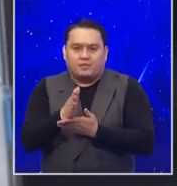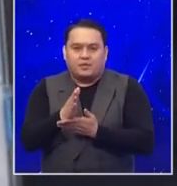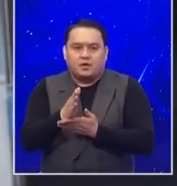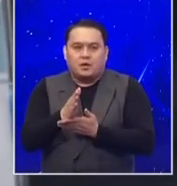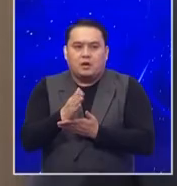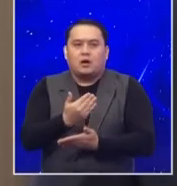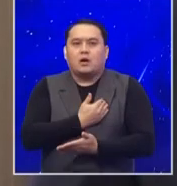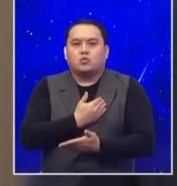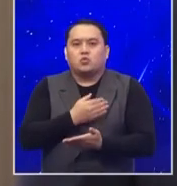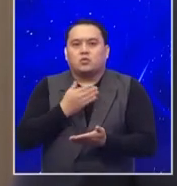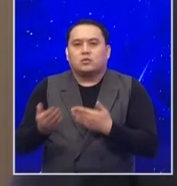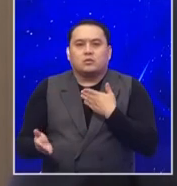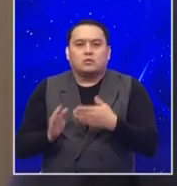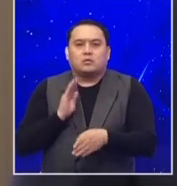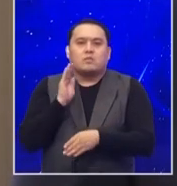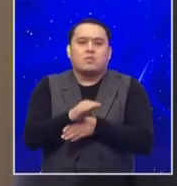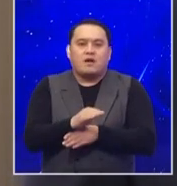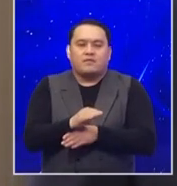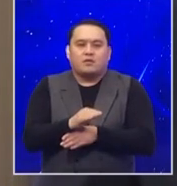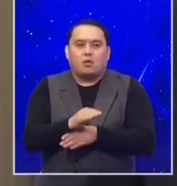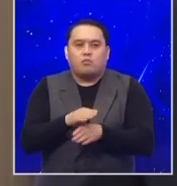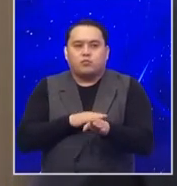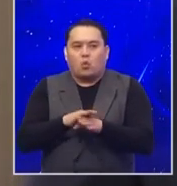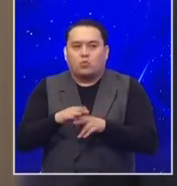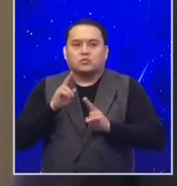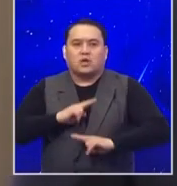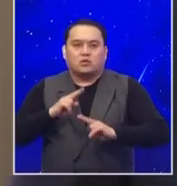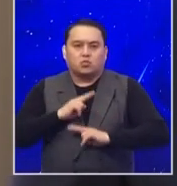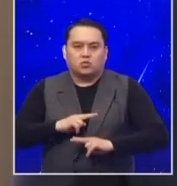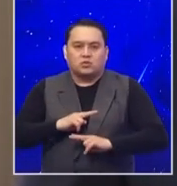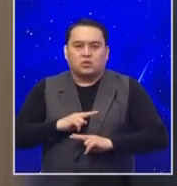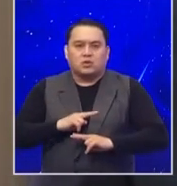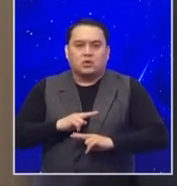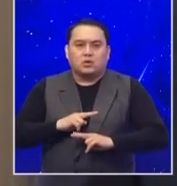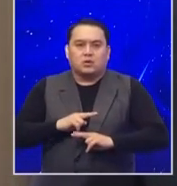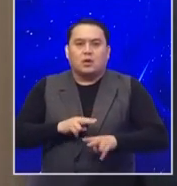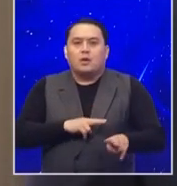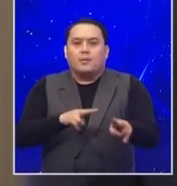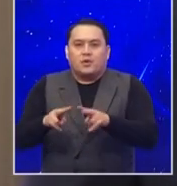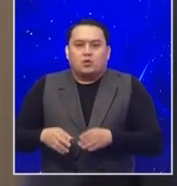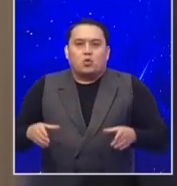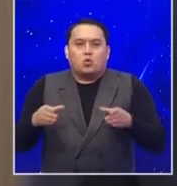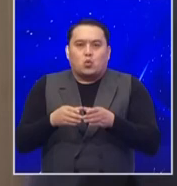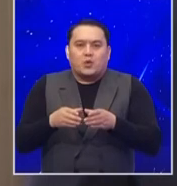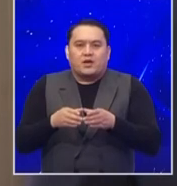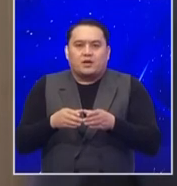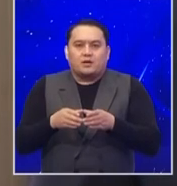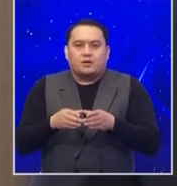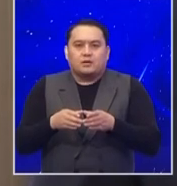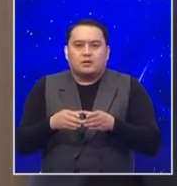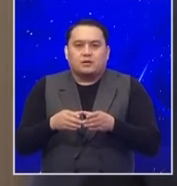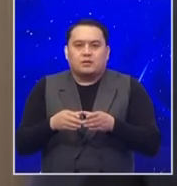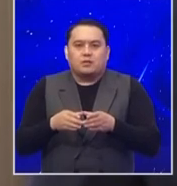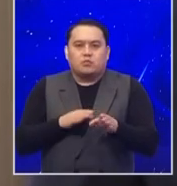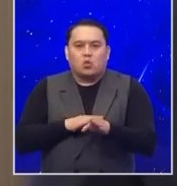также хотел бы добавить, что отдел земельных отношений полностью сотрудничает со специальной мониторинговой группой. То есть отдел земельных